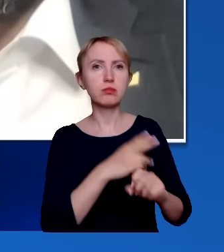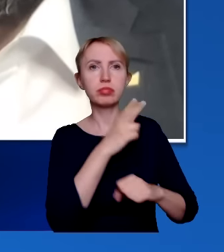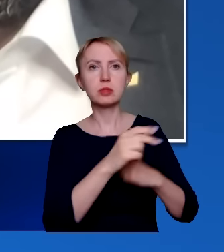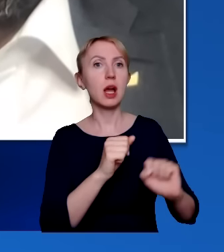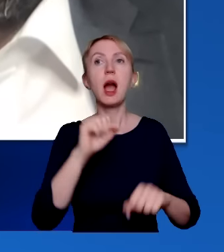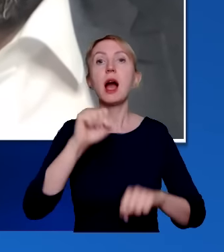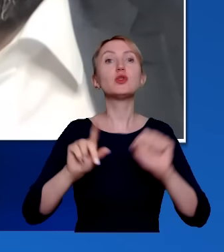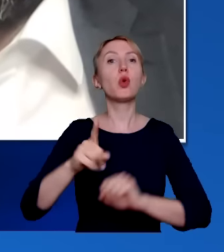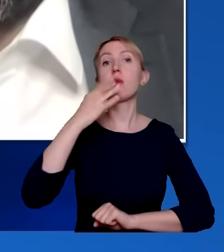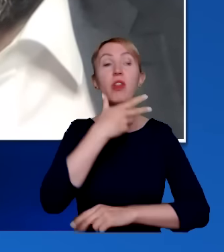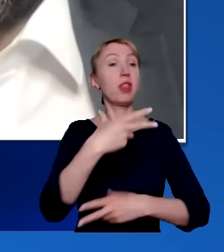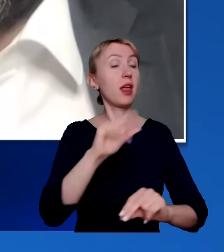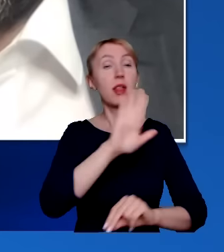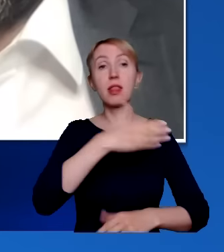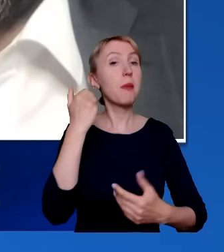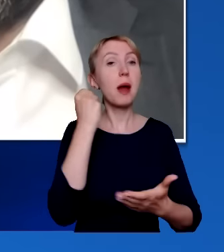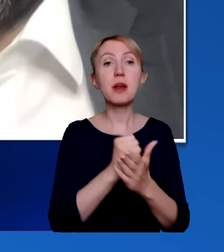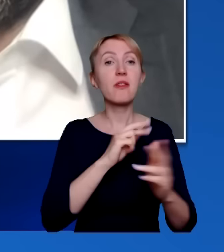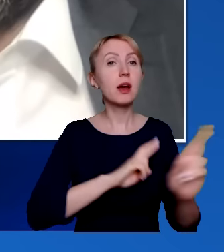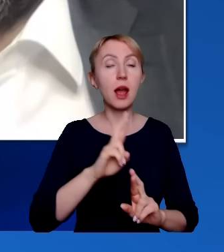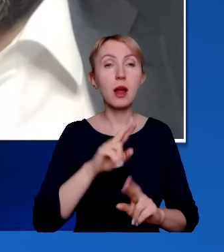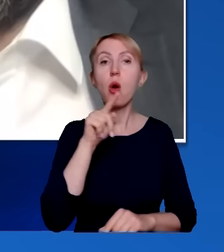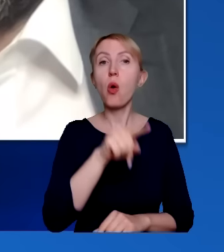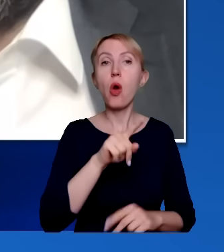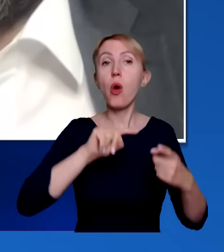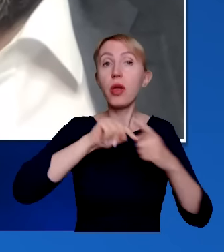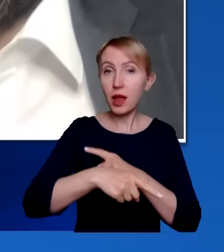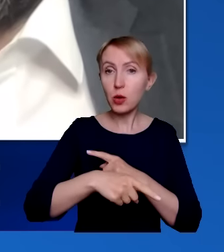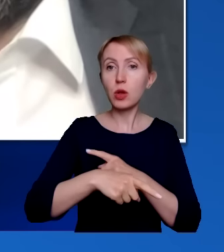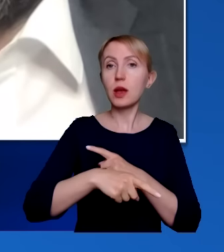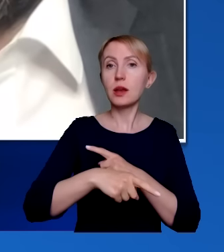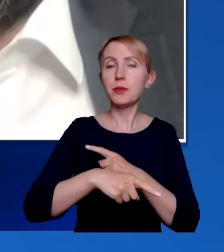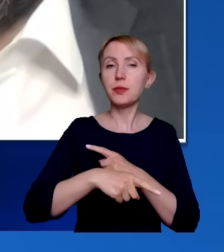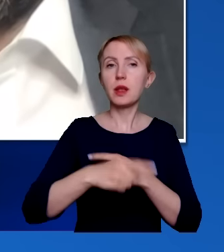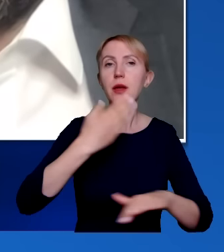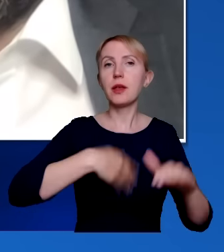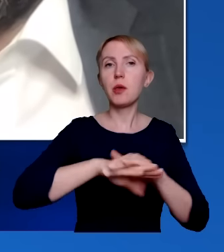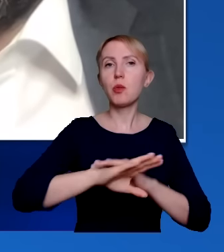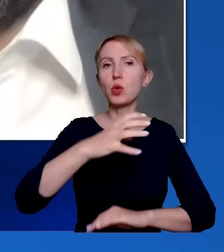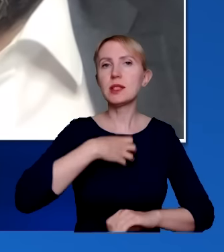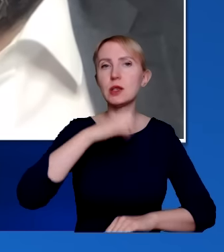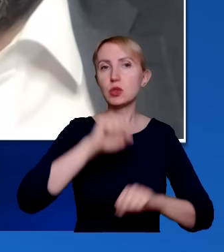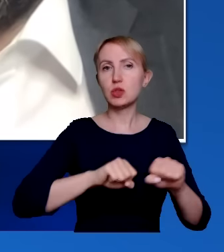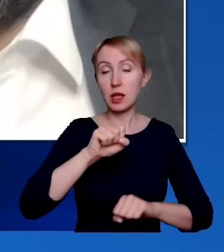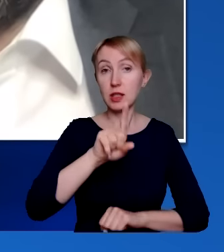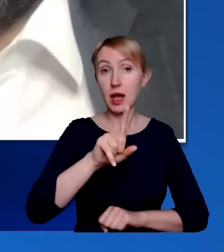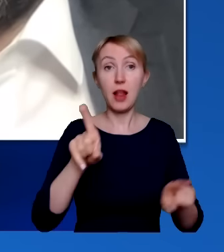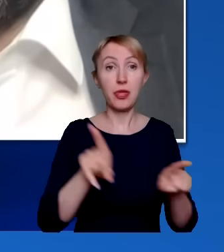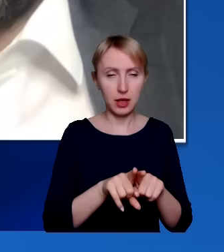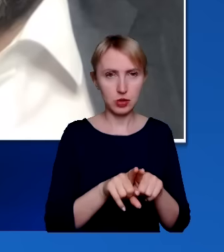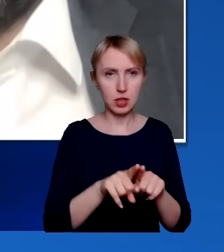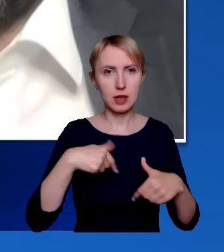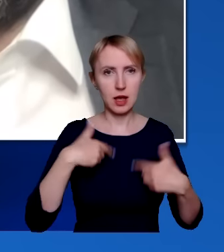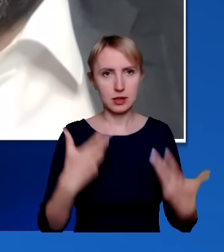Nie macie prawa Nie możecie w żaden sposób reagować bo to ingeruje w immunitet sędziowski co więcej Chciałbym Szanowni